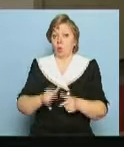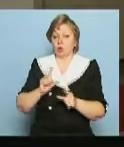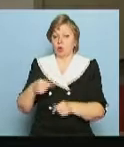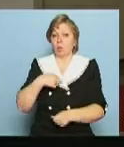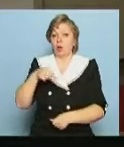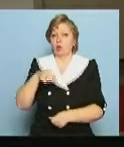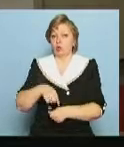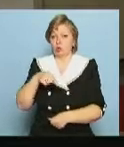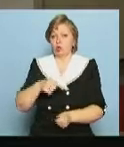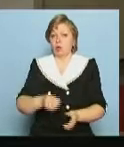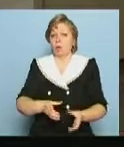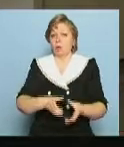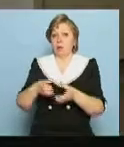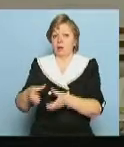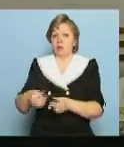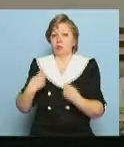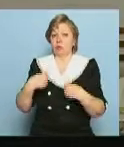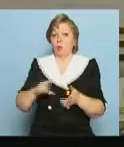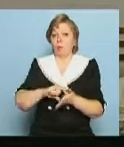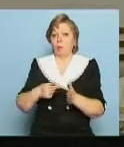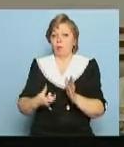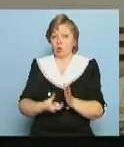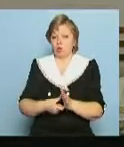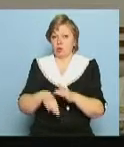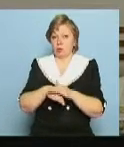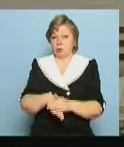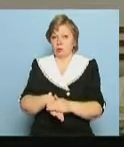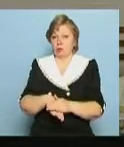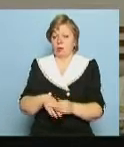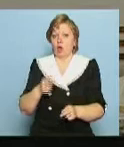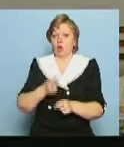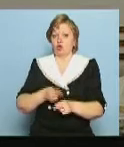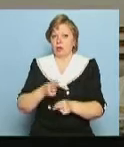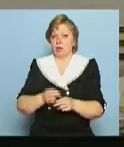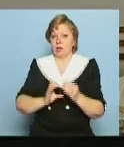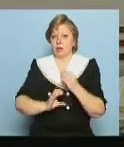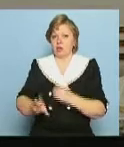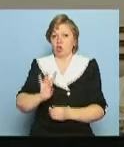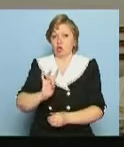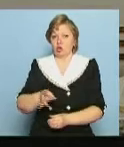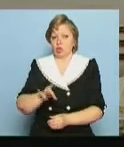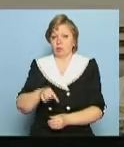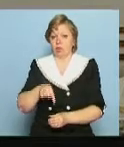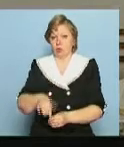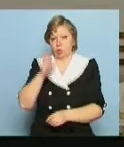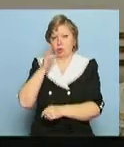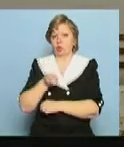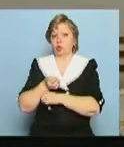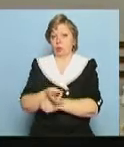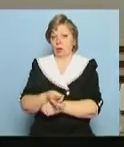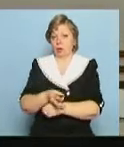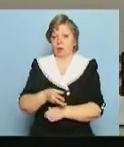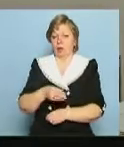заранее перенесли в малое помещение. Обе трубы были железные, ржавые. Вот здесь струя била.